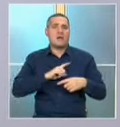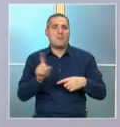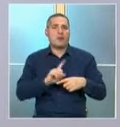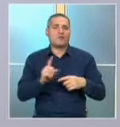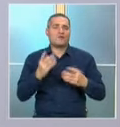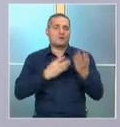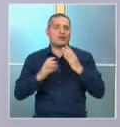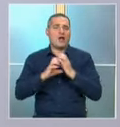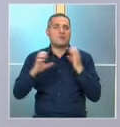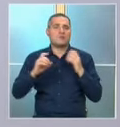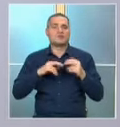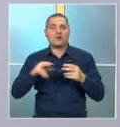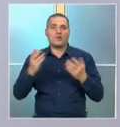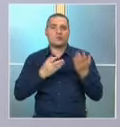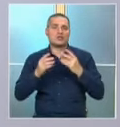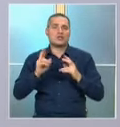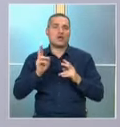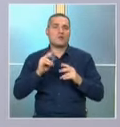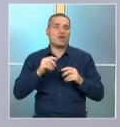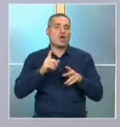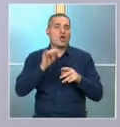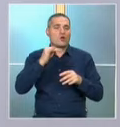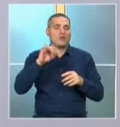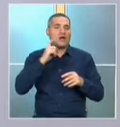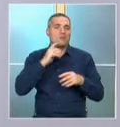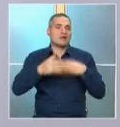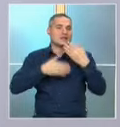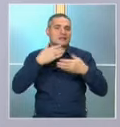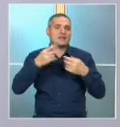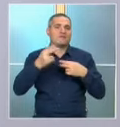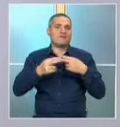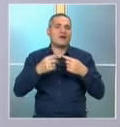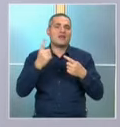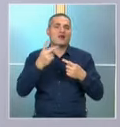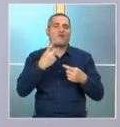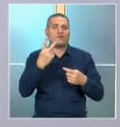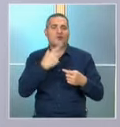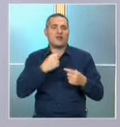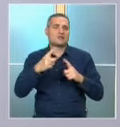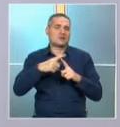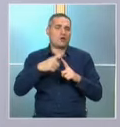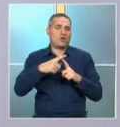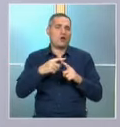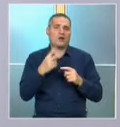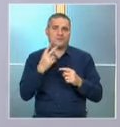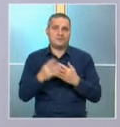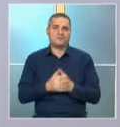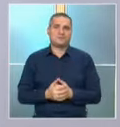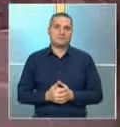за да ходят на училище в Крупник. Йорданка Бакалска ни разказва за едно от тях, второкласничката Теодора.